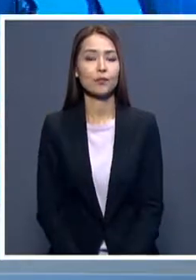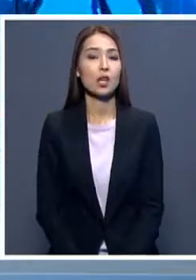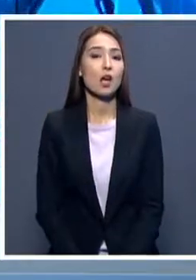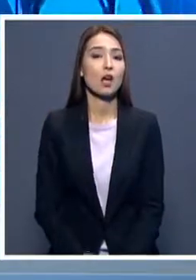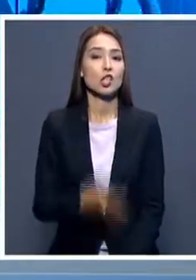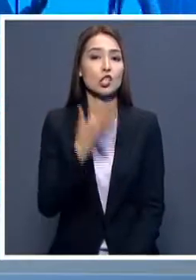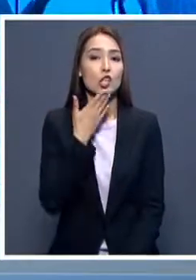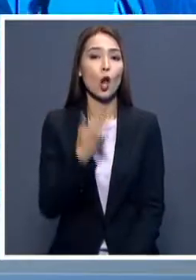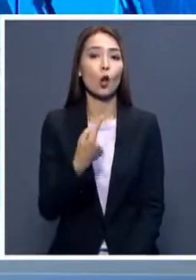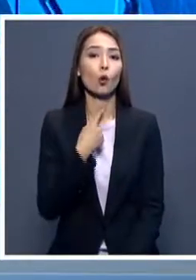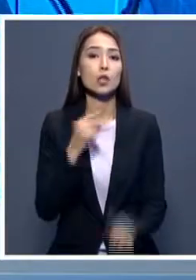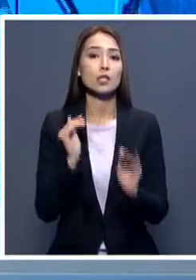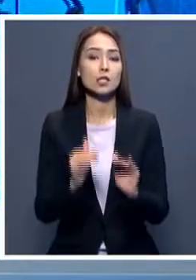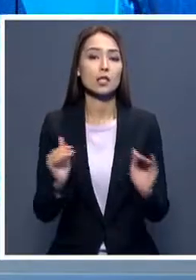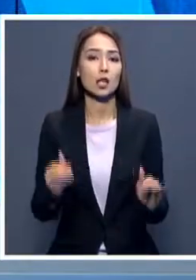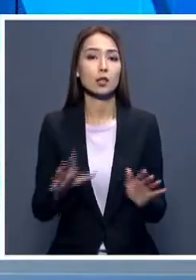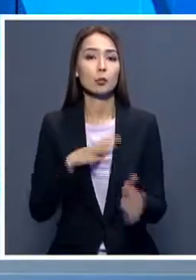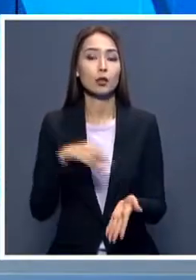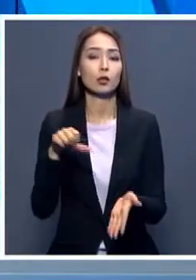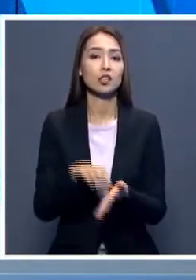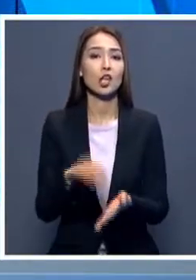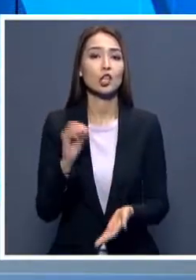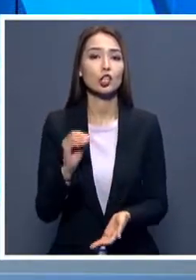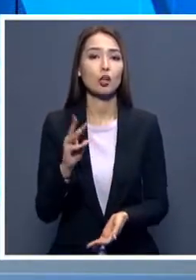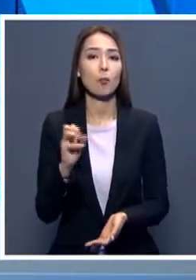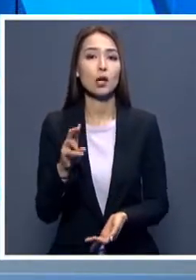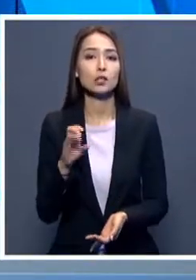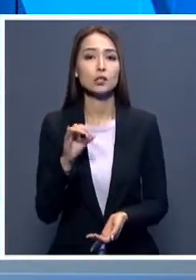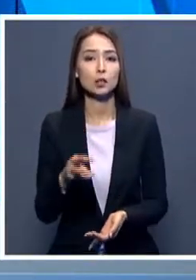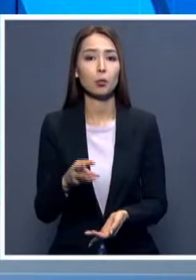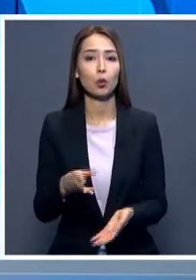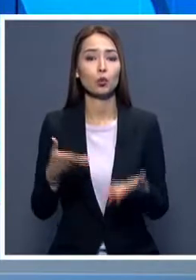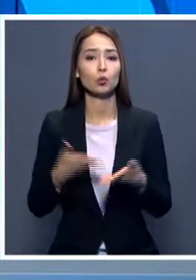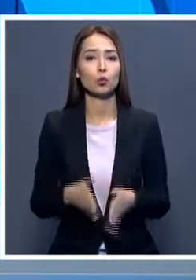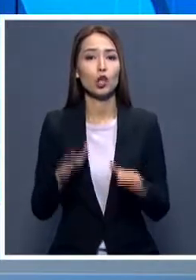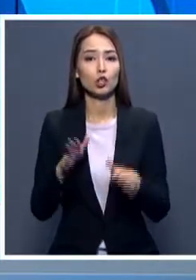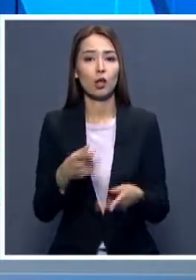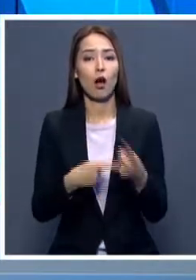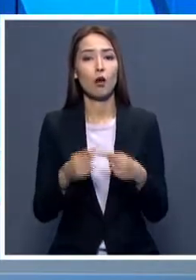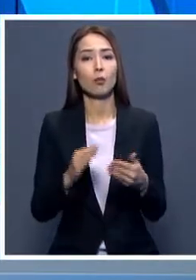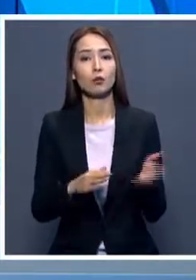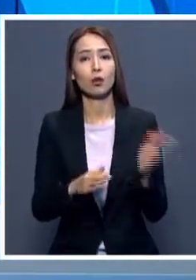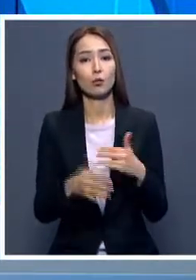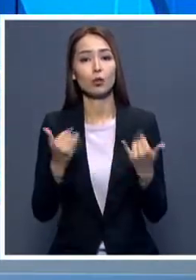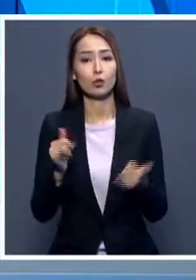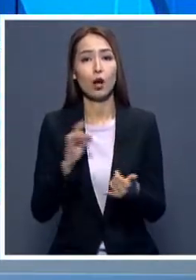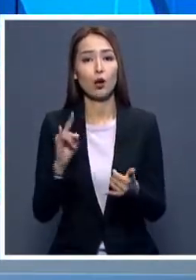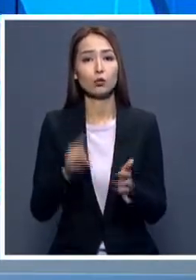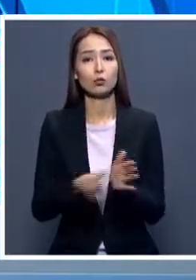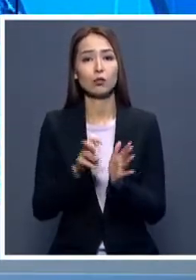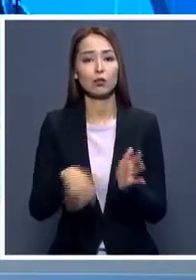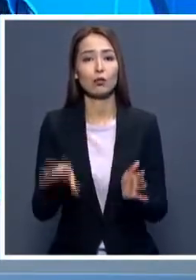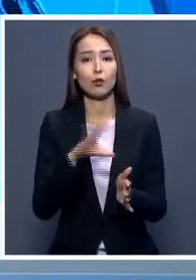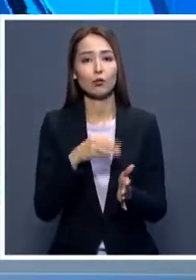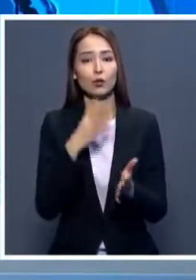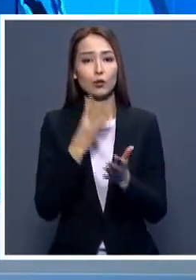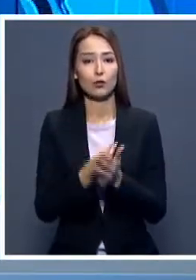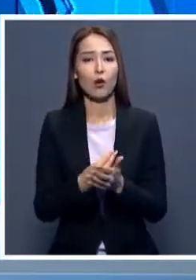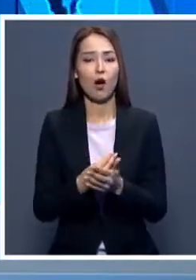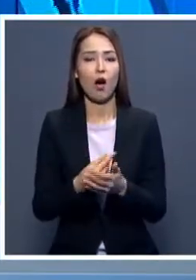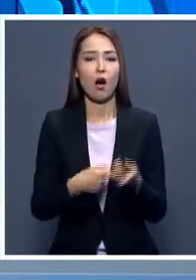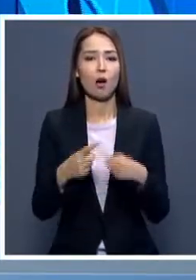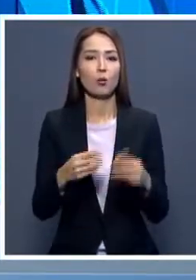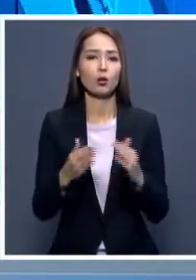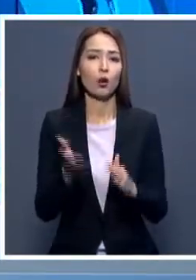Шетелдік «Голос дети» байқауының жүлдегері Ержан Максим туған жеріне оралды. Әуежайдан түскен бойда ол ел астанасына көшкісі келетінін айтты.